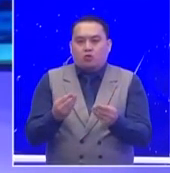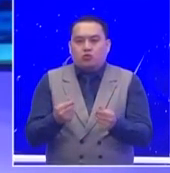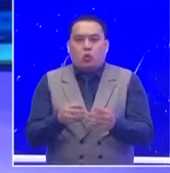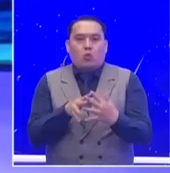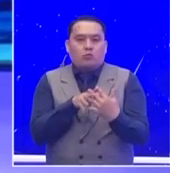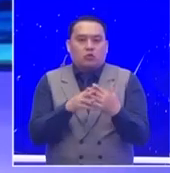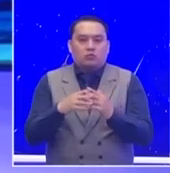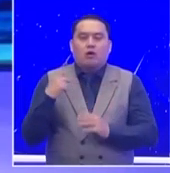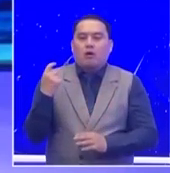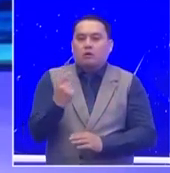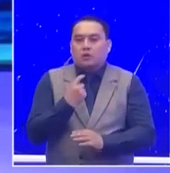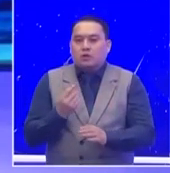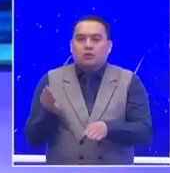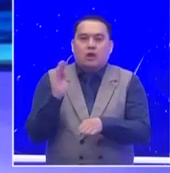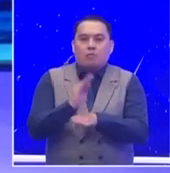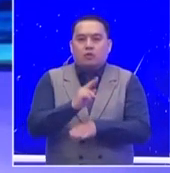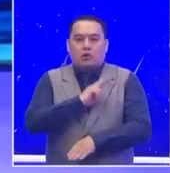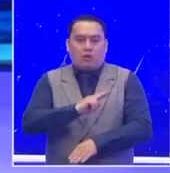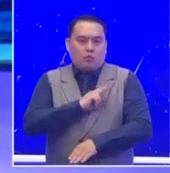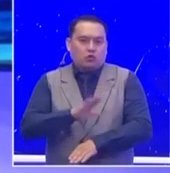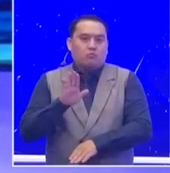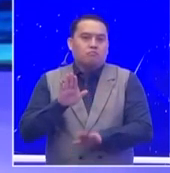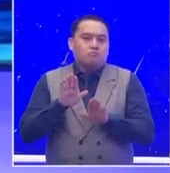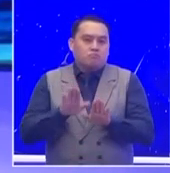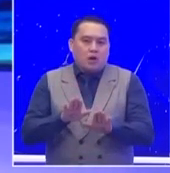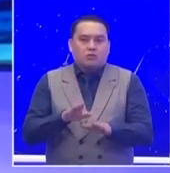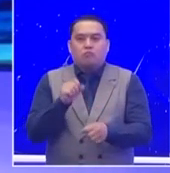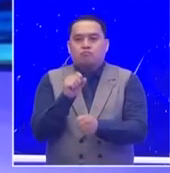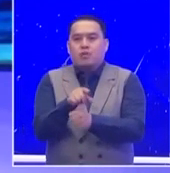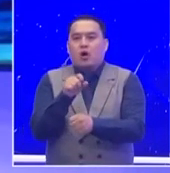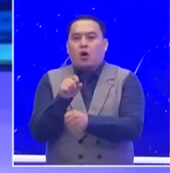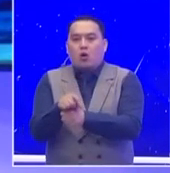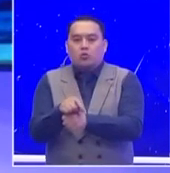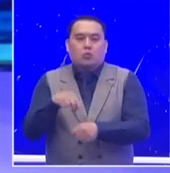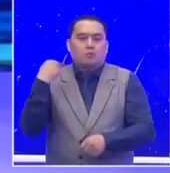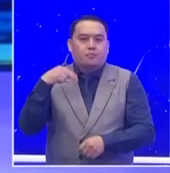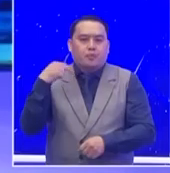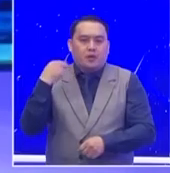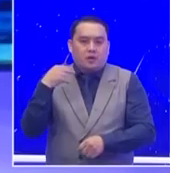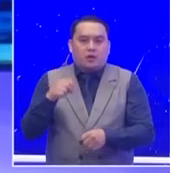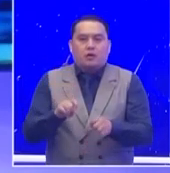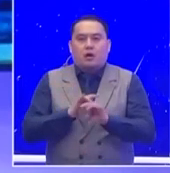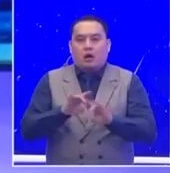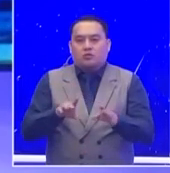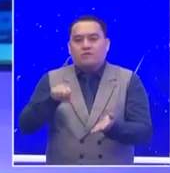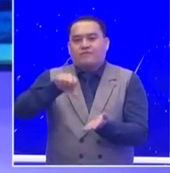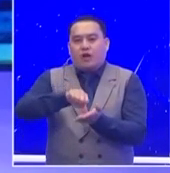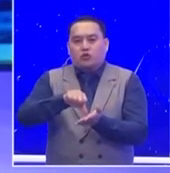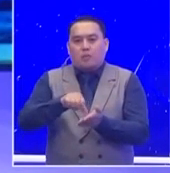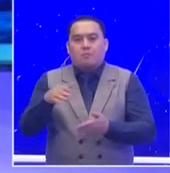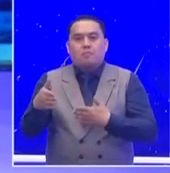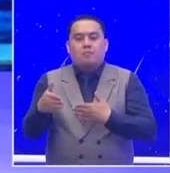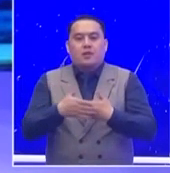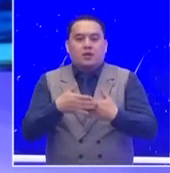аграриям, создание дополнительных рабочих мест и еще ряд конкретных поручений правительству. Президент страны Касым-Жомарт Токаев